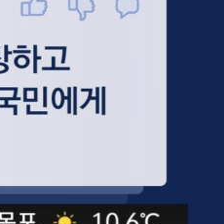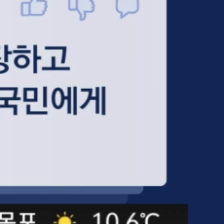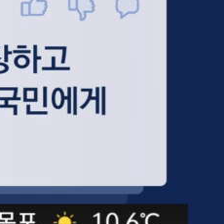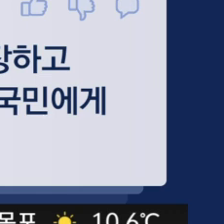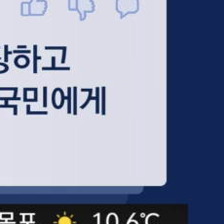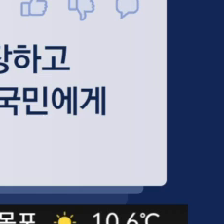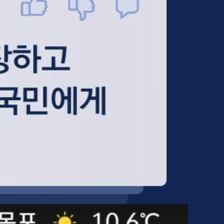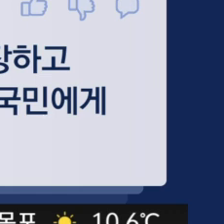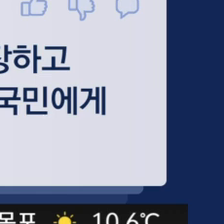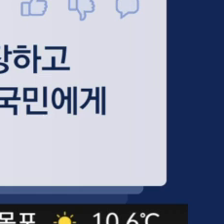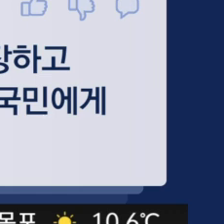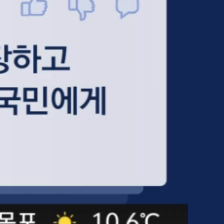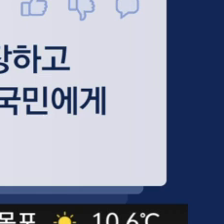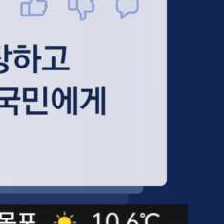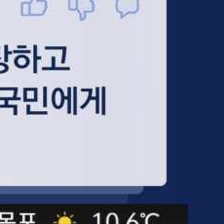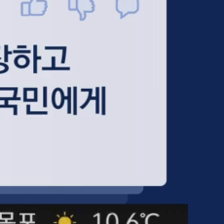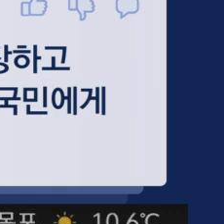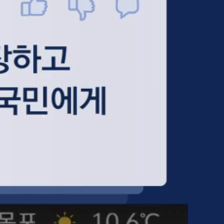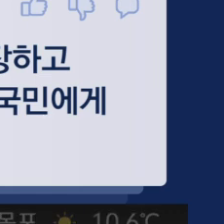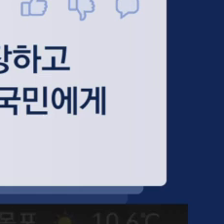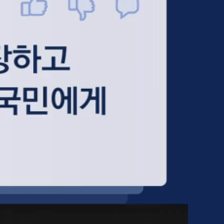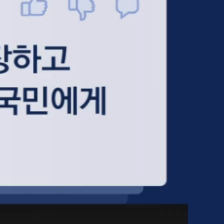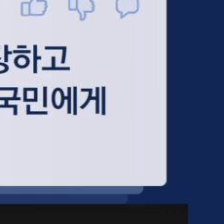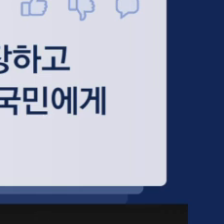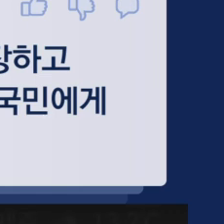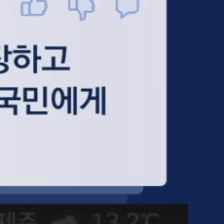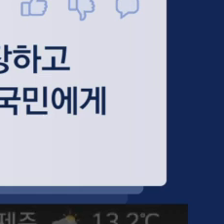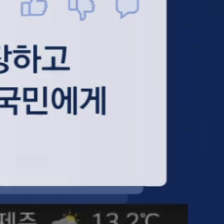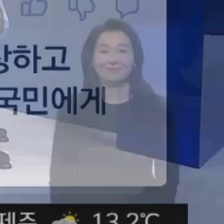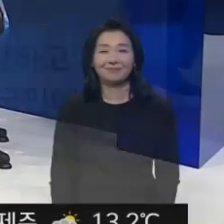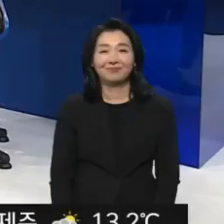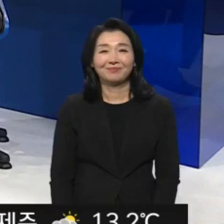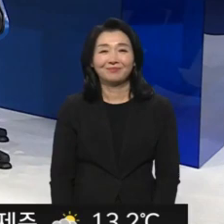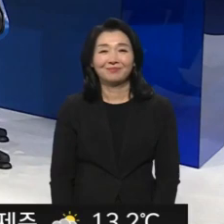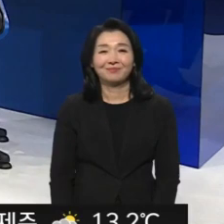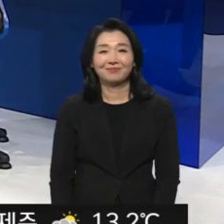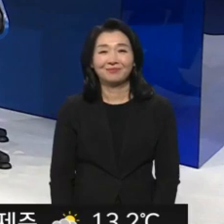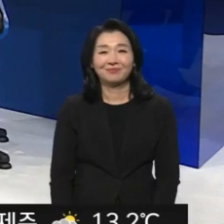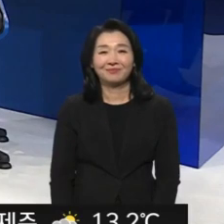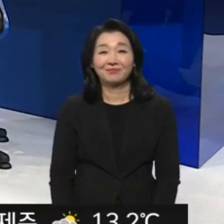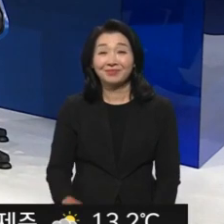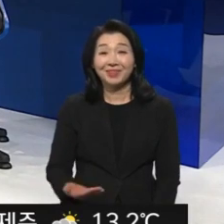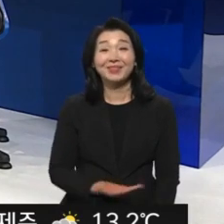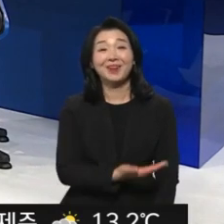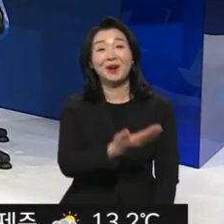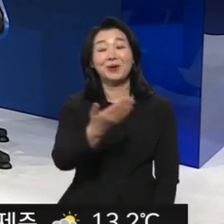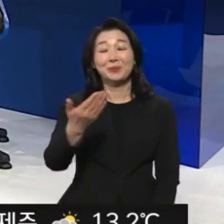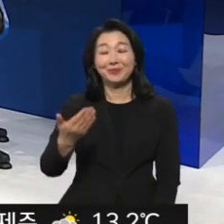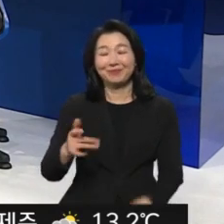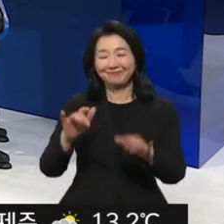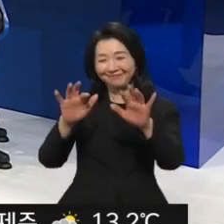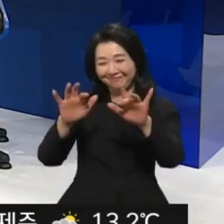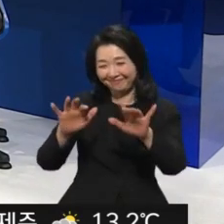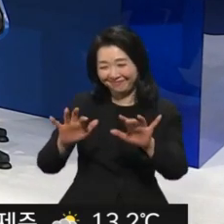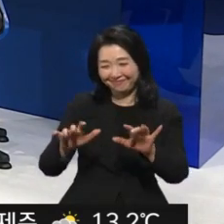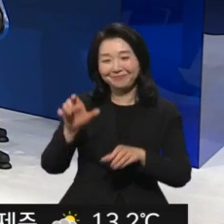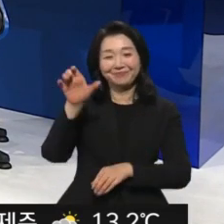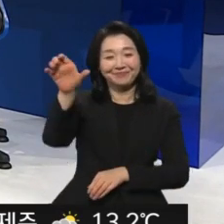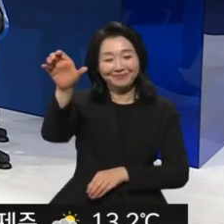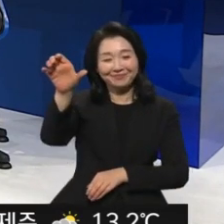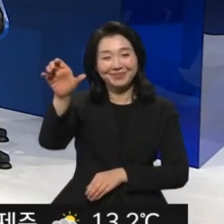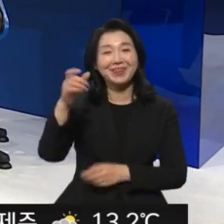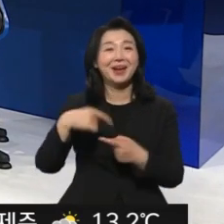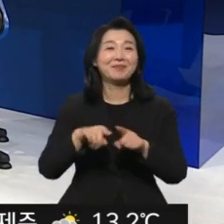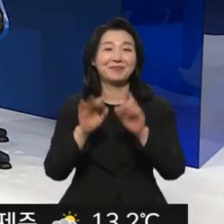정치꾼이라면 국민에게 해만 될 뿐이다 라고 하셨습니다. 네, 이어서 정의원분들께서 실시간으로 올려주시는